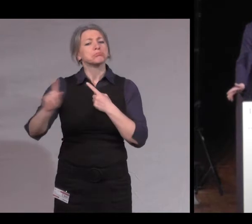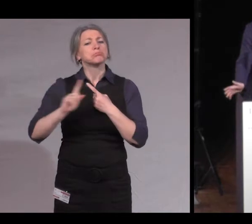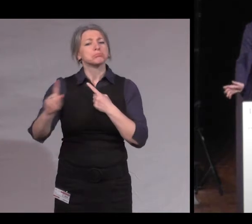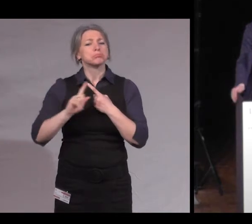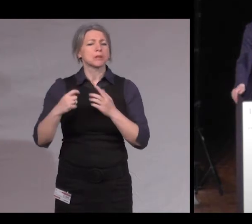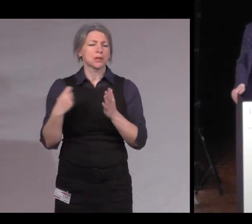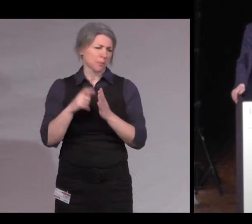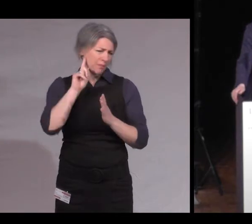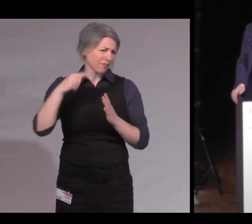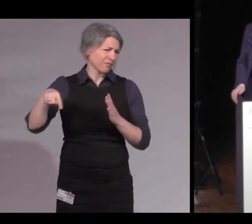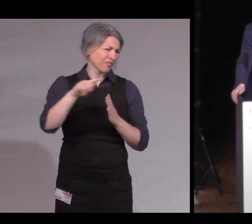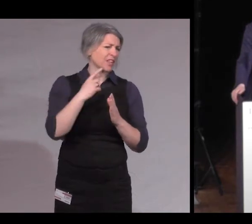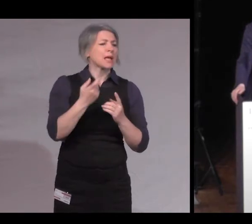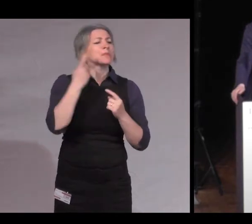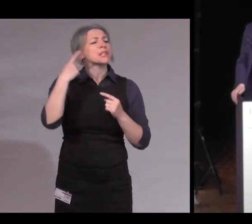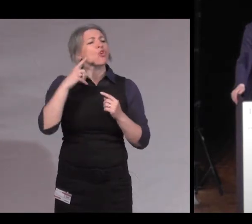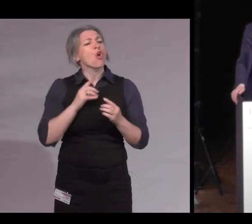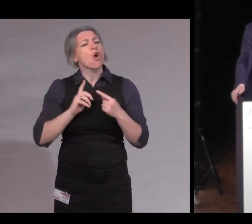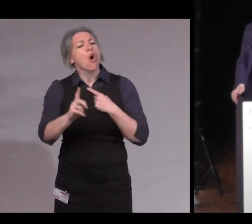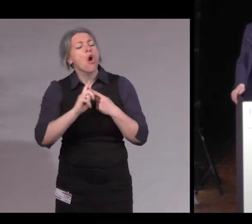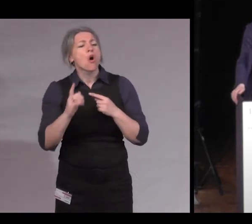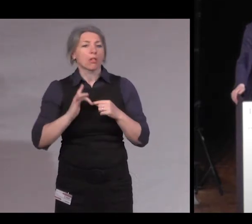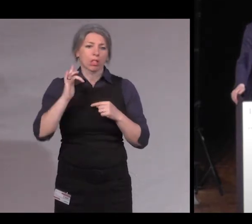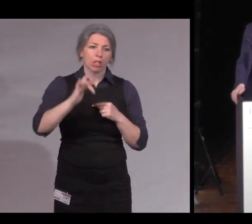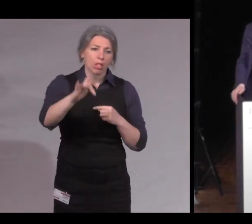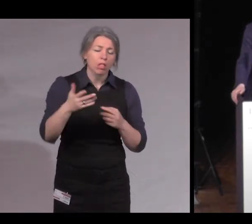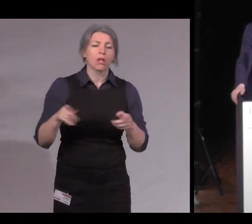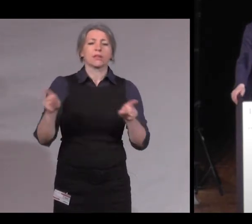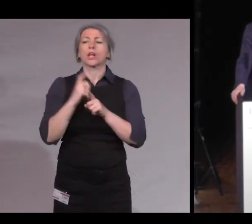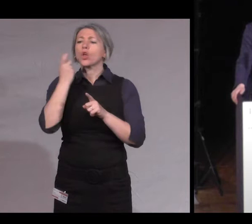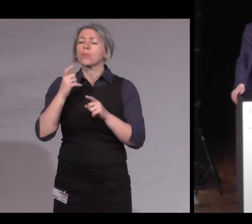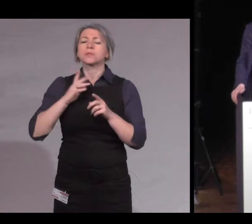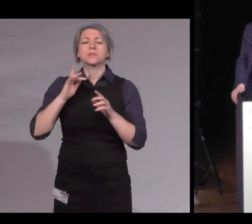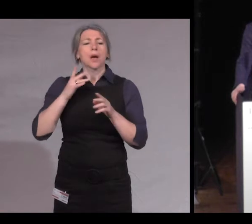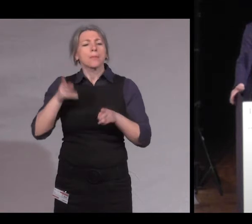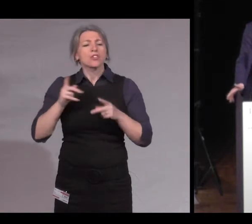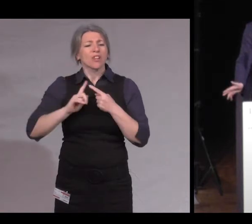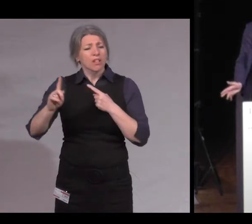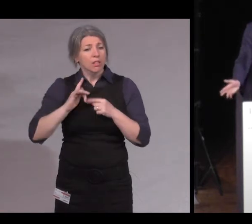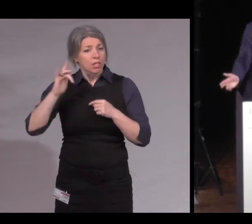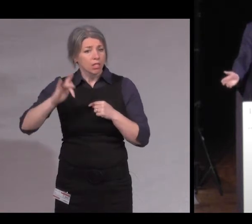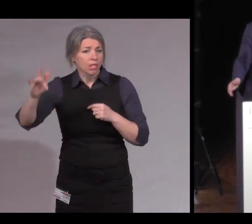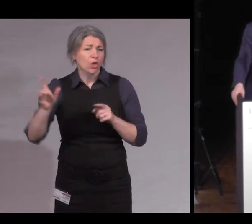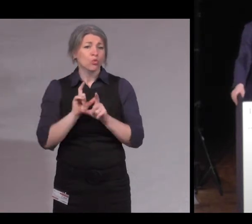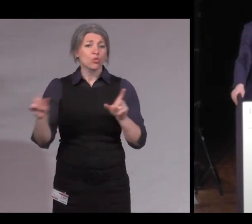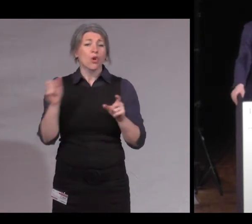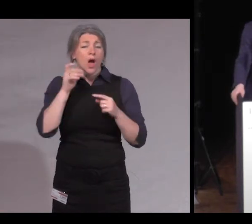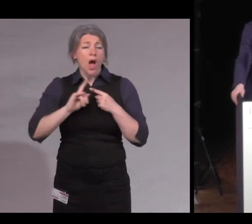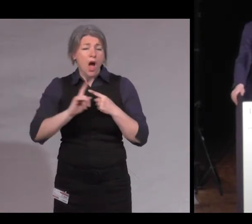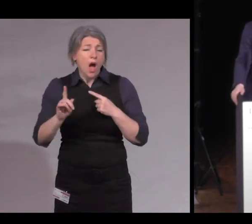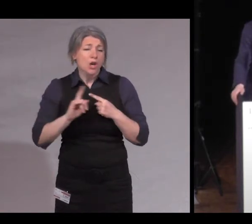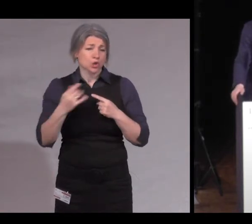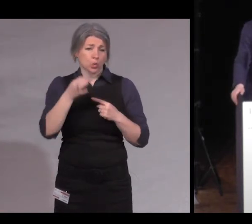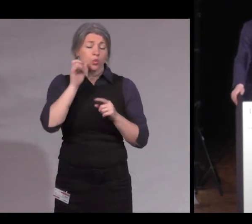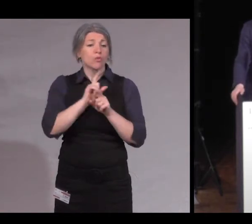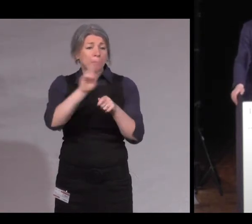Máme chtěl sami, že dostupnost psychologické, logopedické péče, odborné péče je velmi omezená pro pacienty, protože psychologů je